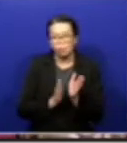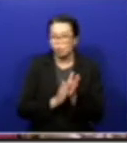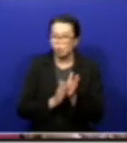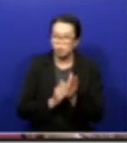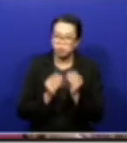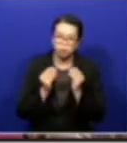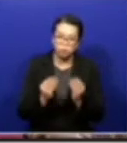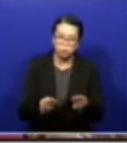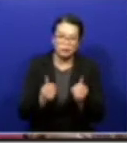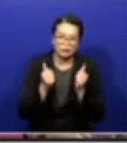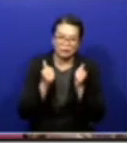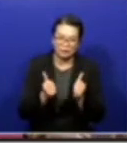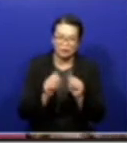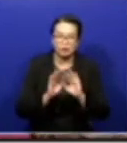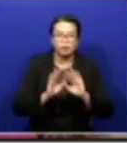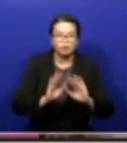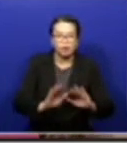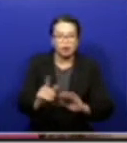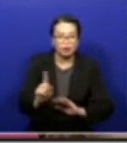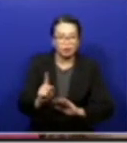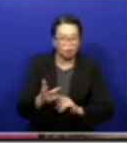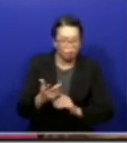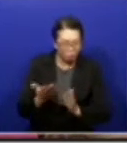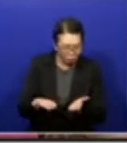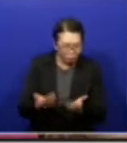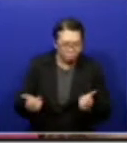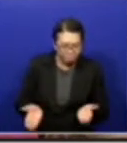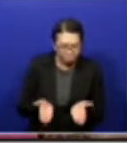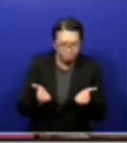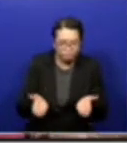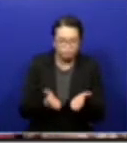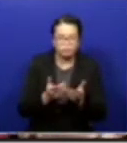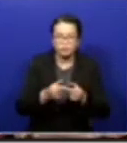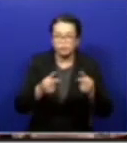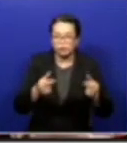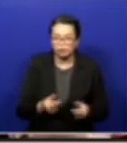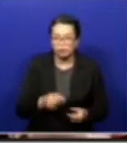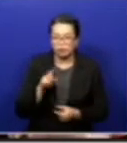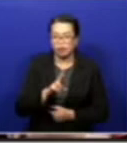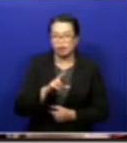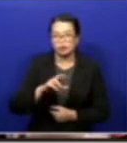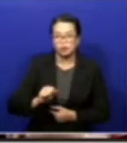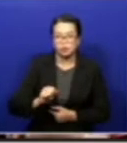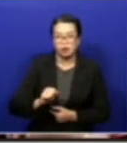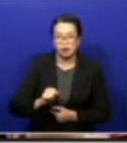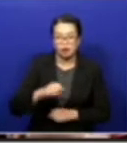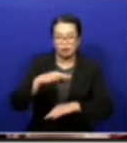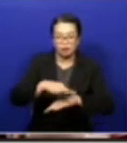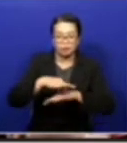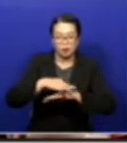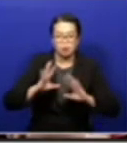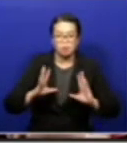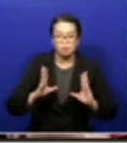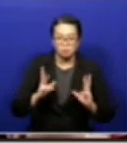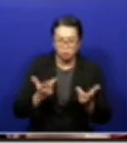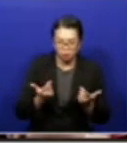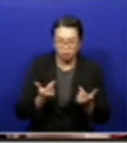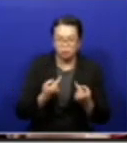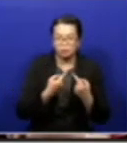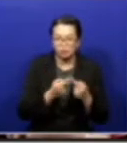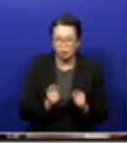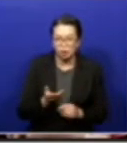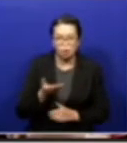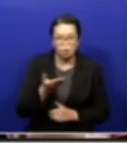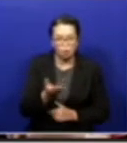แล้วก็ฝากท่านด้วยถึงแม้ว่าท่านรายงานสภานี้ท่านหมดวาระหมดหน้าที่ไปขอ